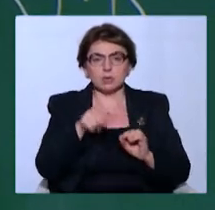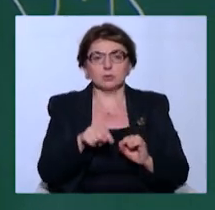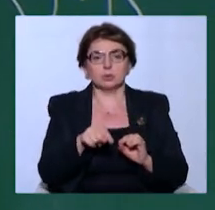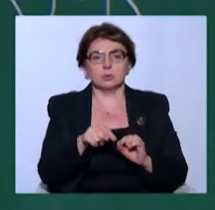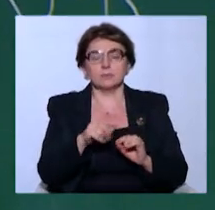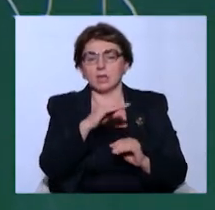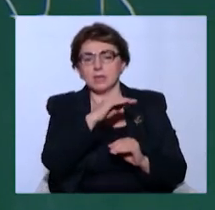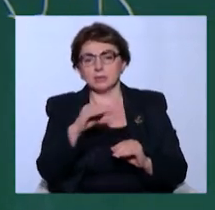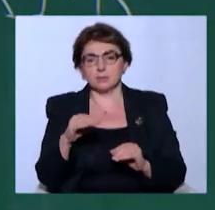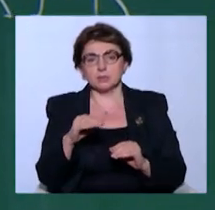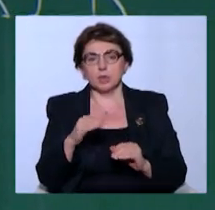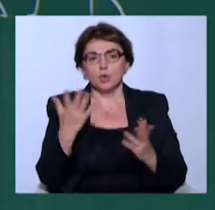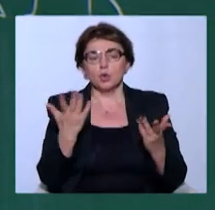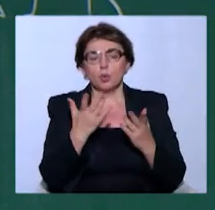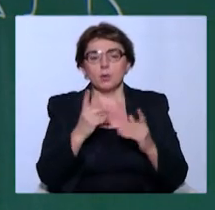ეტაპზე